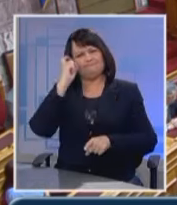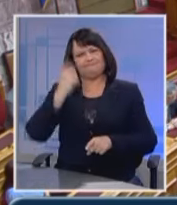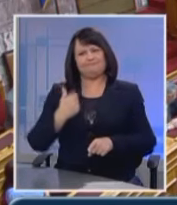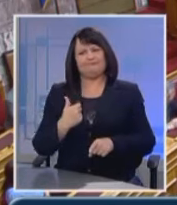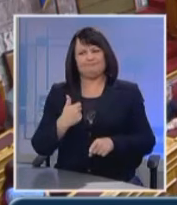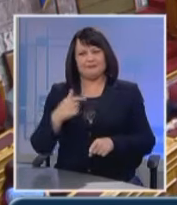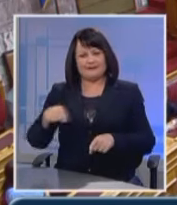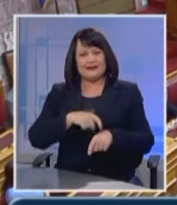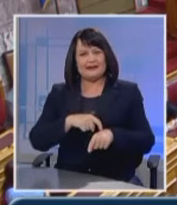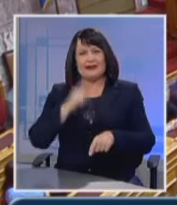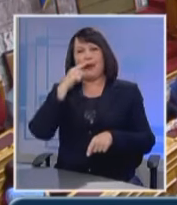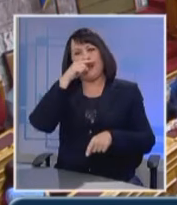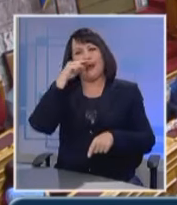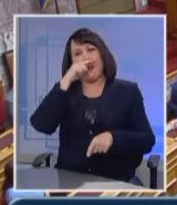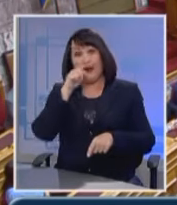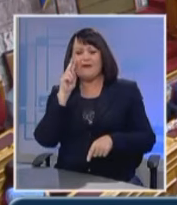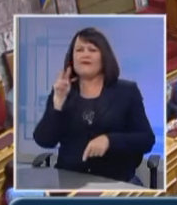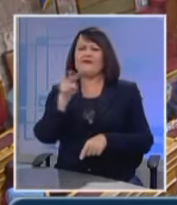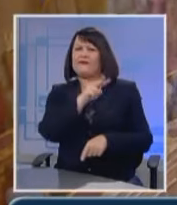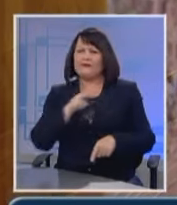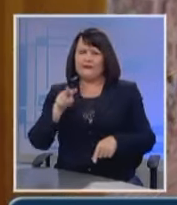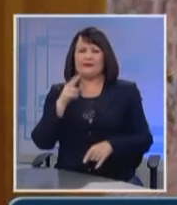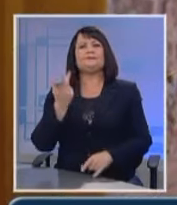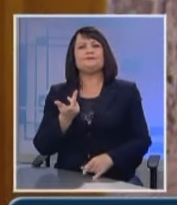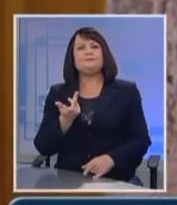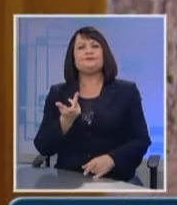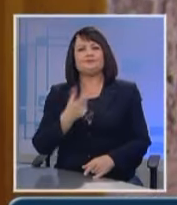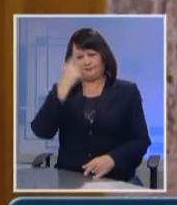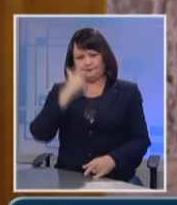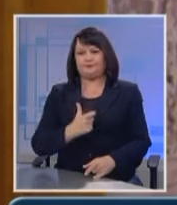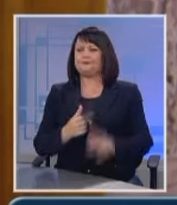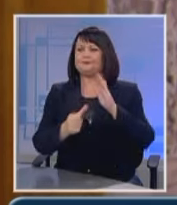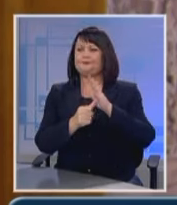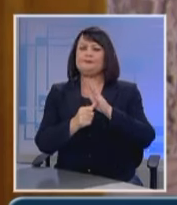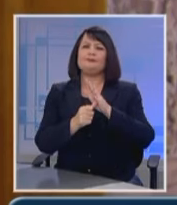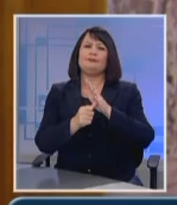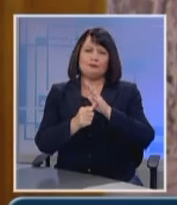μου γεννά η σημερινή παρουσία σας εδώ με την ιδιότητά μου ως Προέδρου